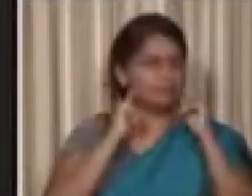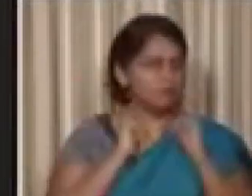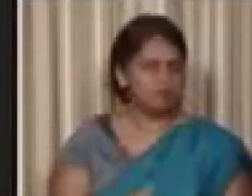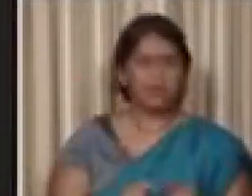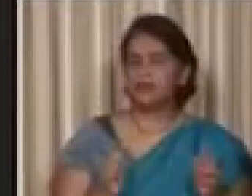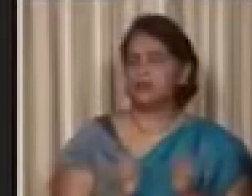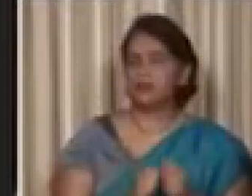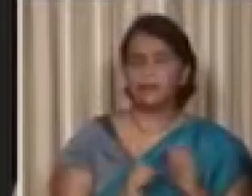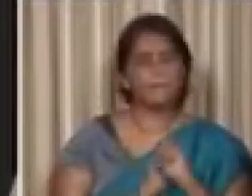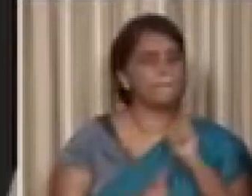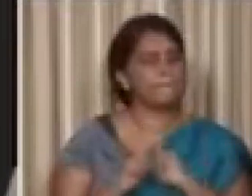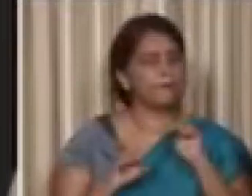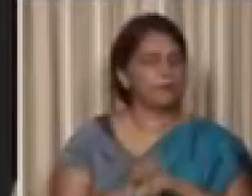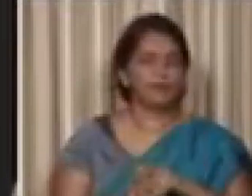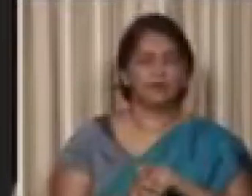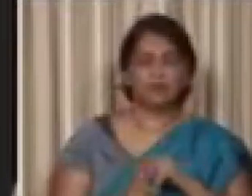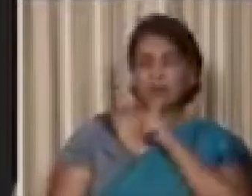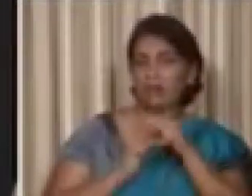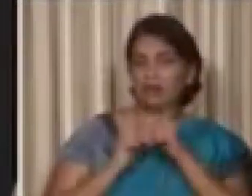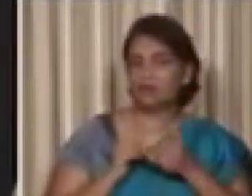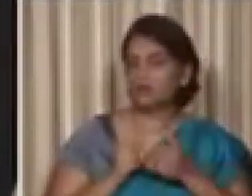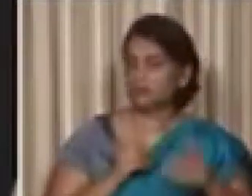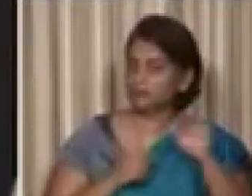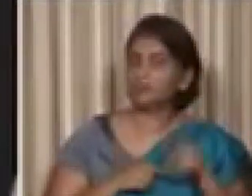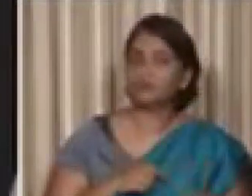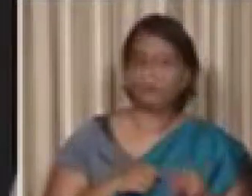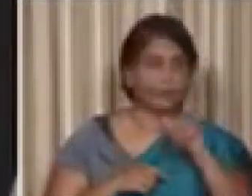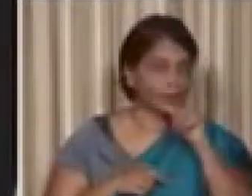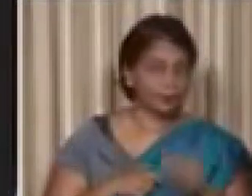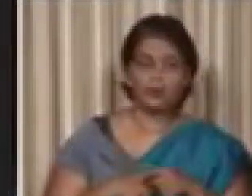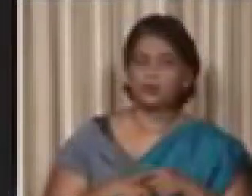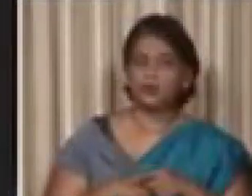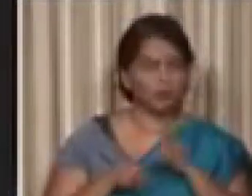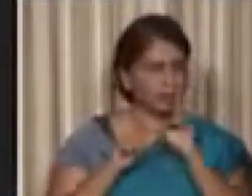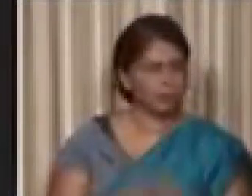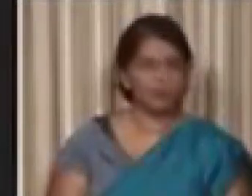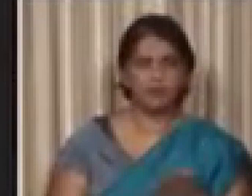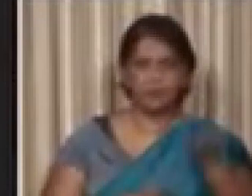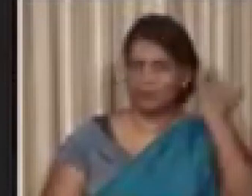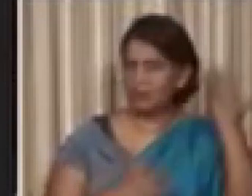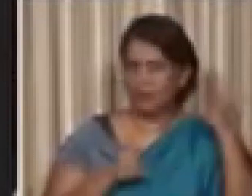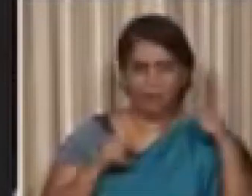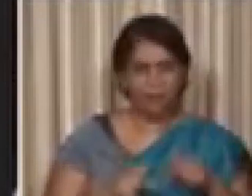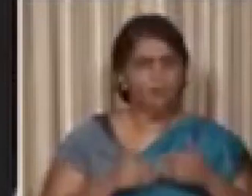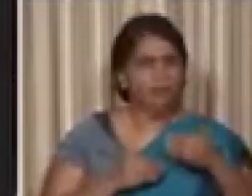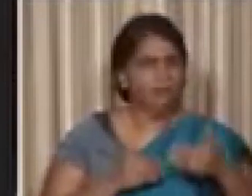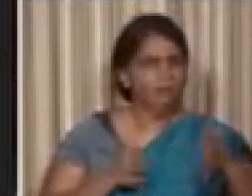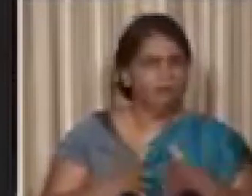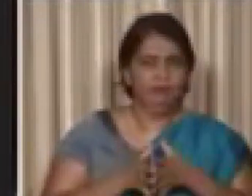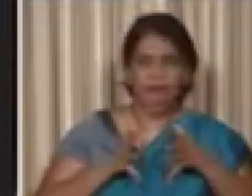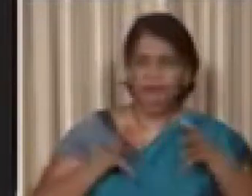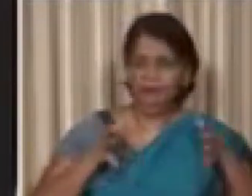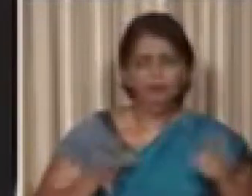විදියට මේ පාර්ලිමේන්තුවේ කතා ඇති වෙන්න පටන් ගත්තා මේක කවදාවත් මේ වගේ තත්ත්වයක් තිබුණේ නැහැ මේ එන්න එන්න වර්ධනය වීමක්